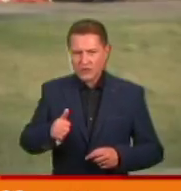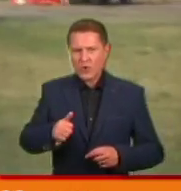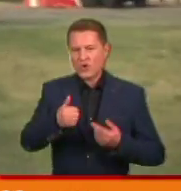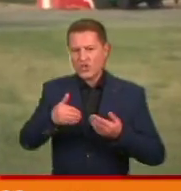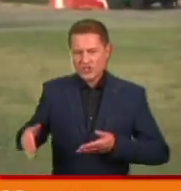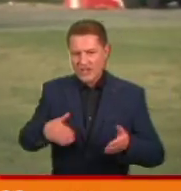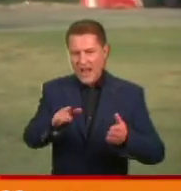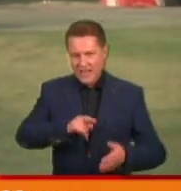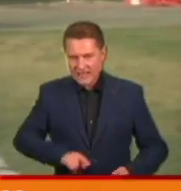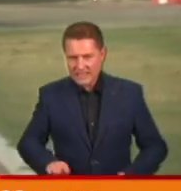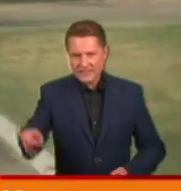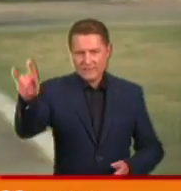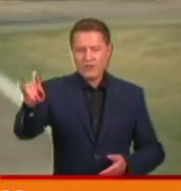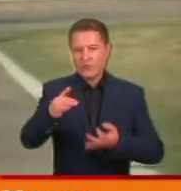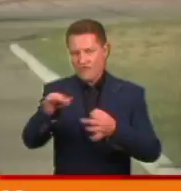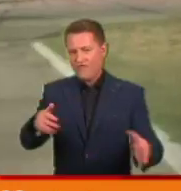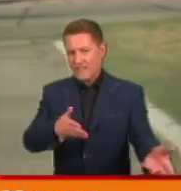відкрито.